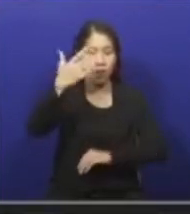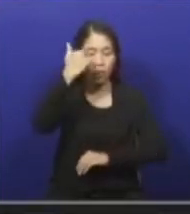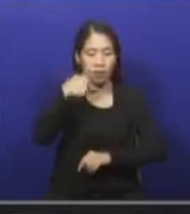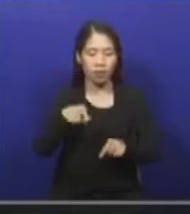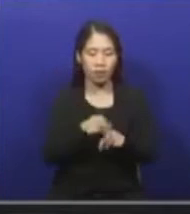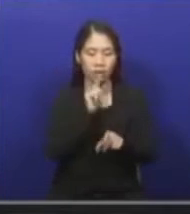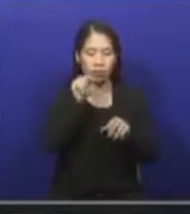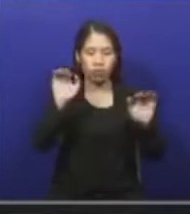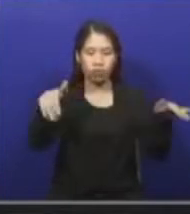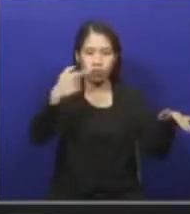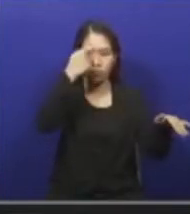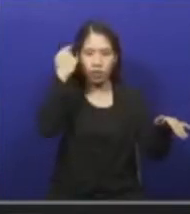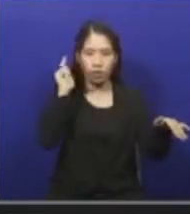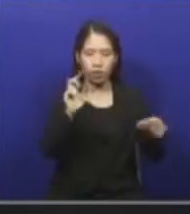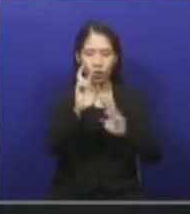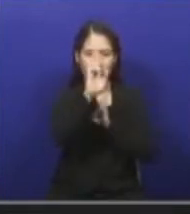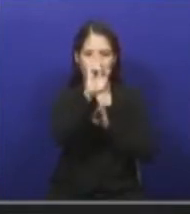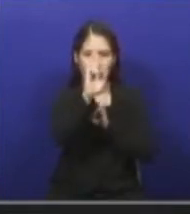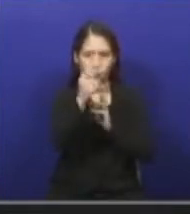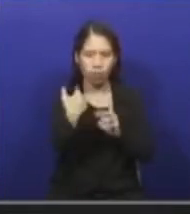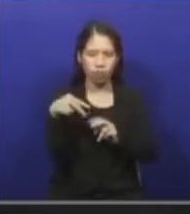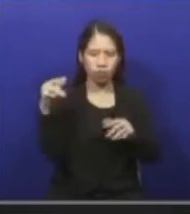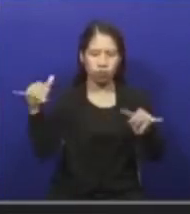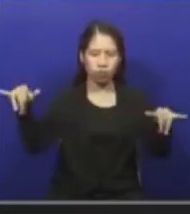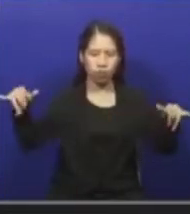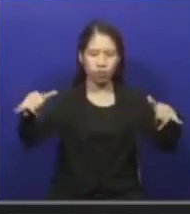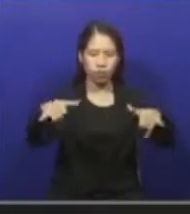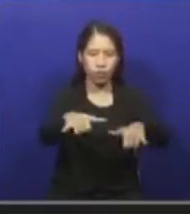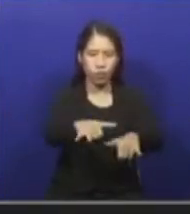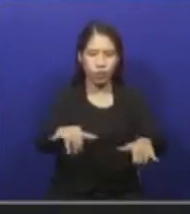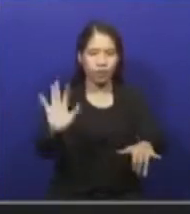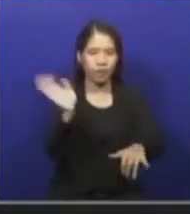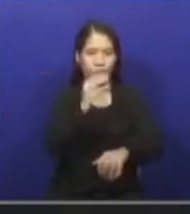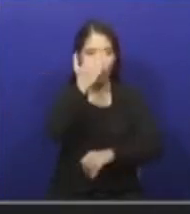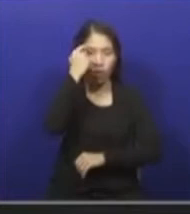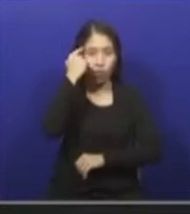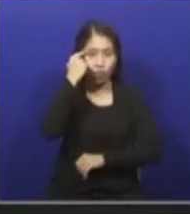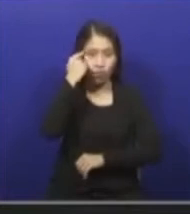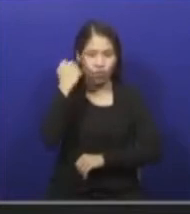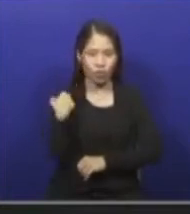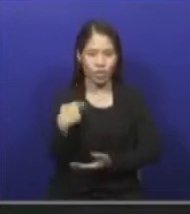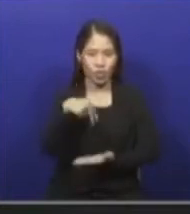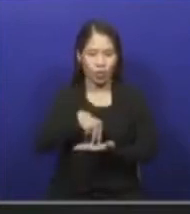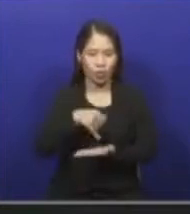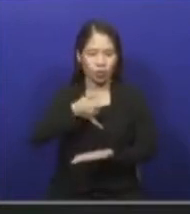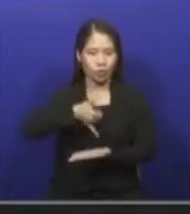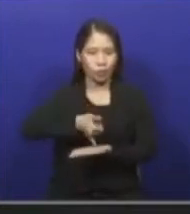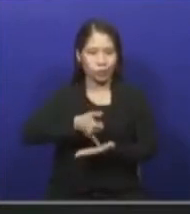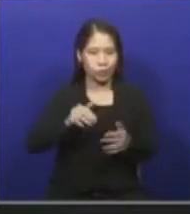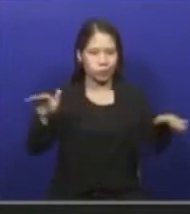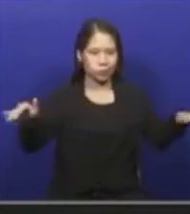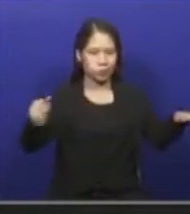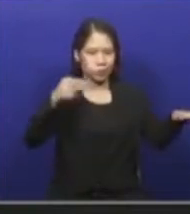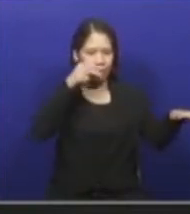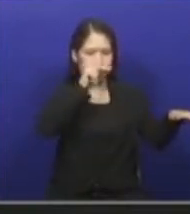งนกกาเหล่านั้นต้องระแวดระวังไม่กล้าบินโฉบเข้ามาเพราะรู้ว่ามีคนกำลังเฝ้ามองพวกมัน